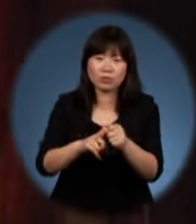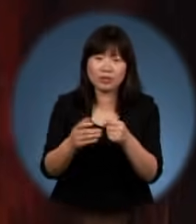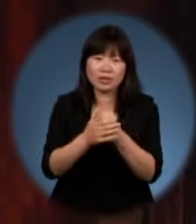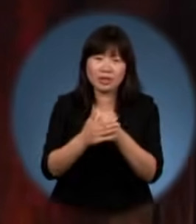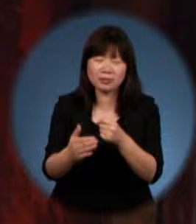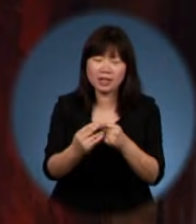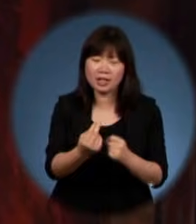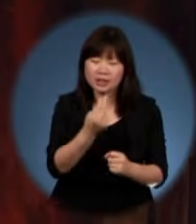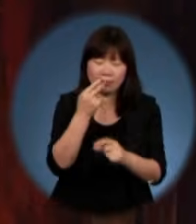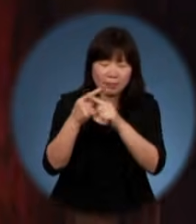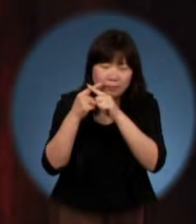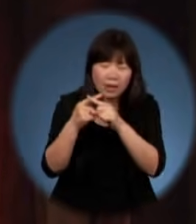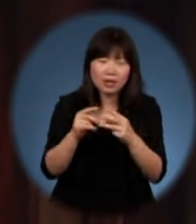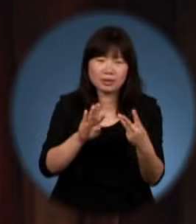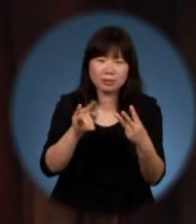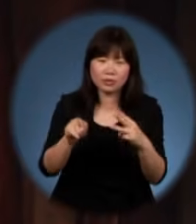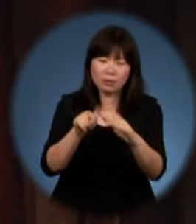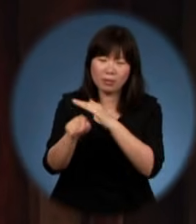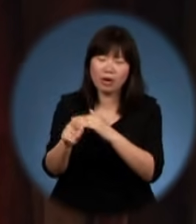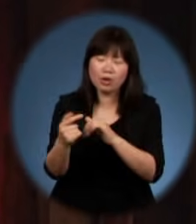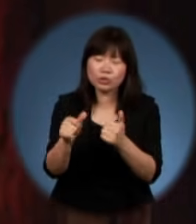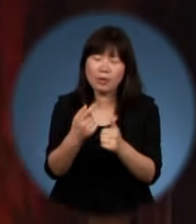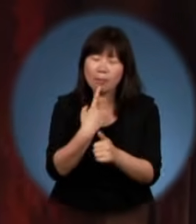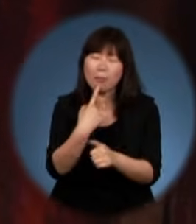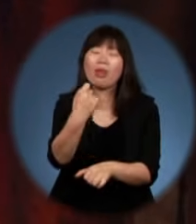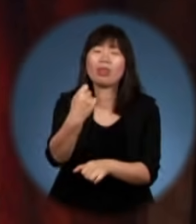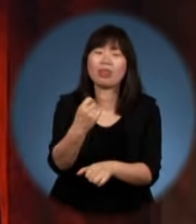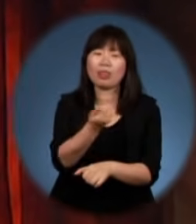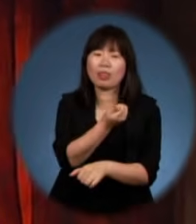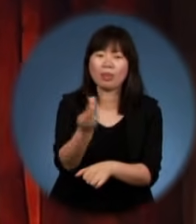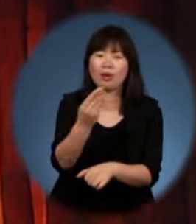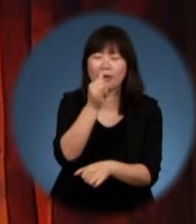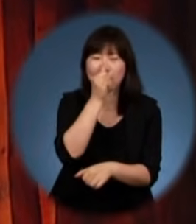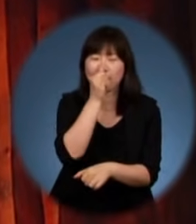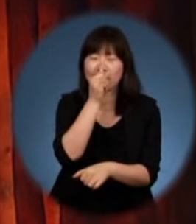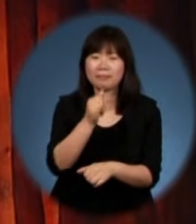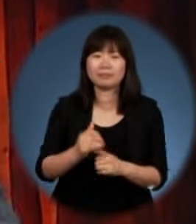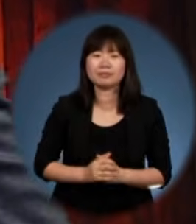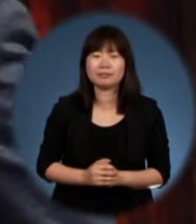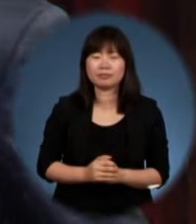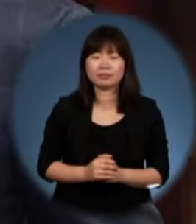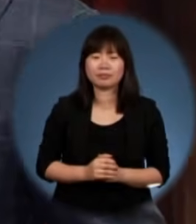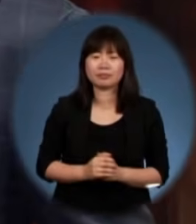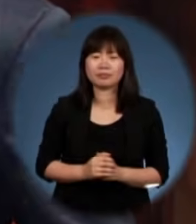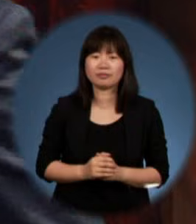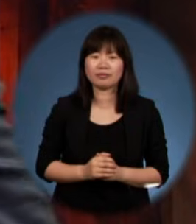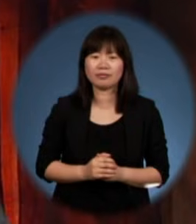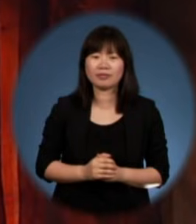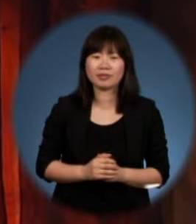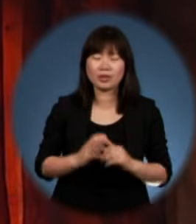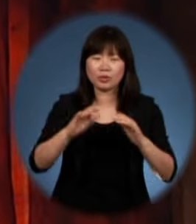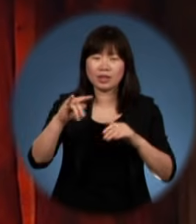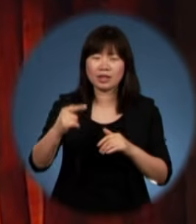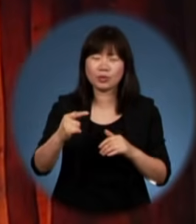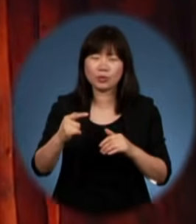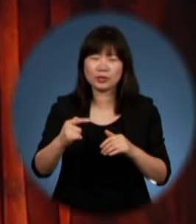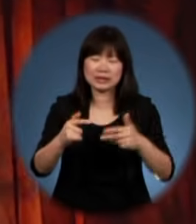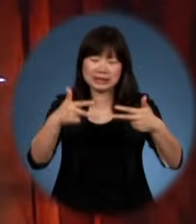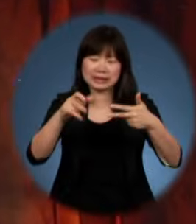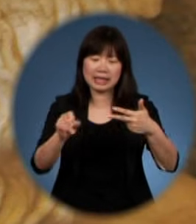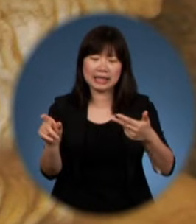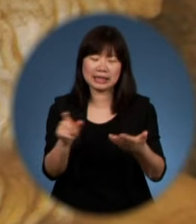목숨을 고 해 보니 야 가서 죽을 뻔했어요 죽을 뻔했고 국가로 7장에 이렇게